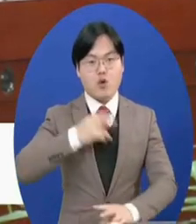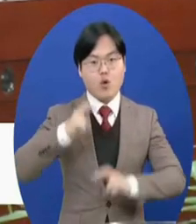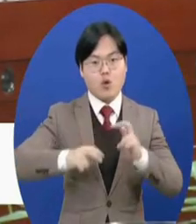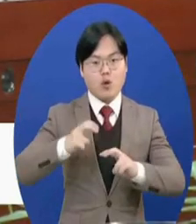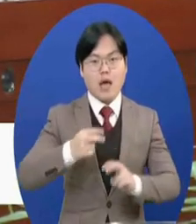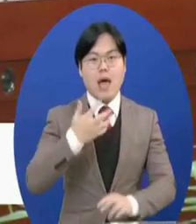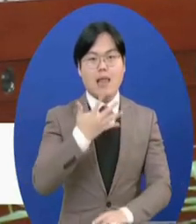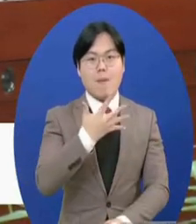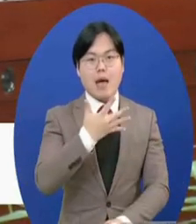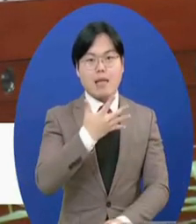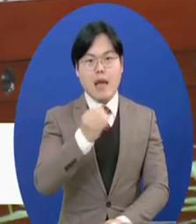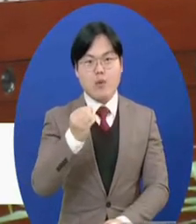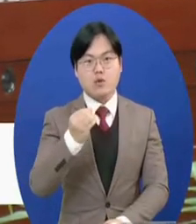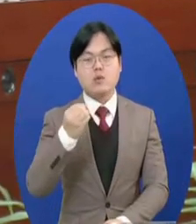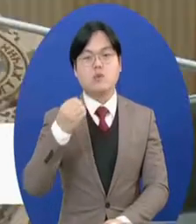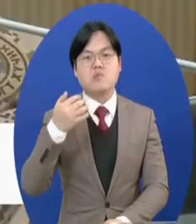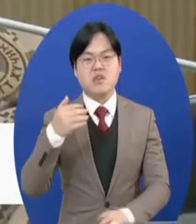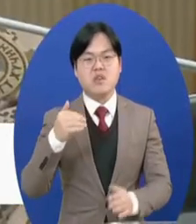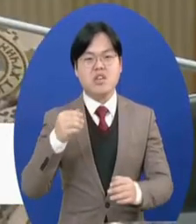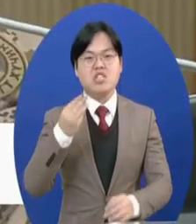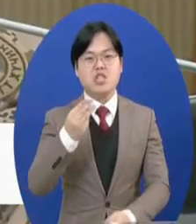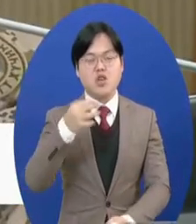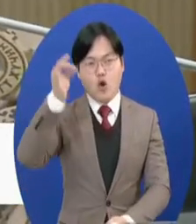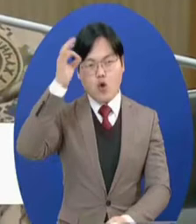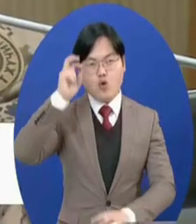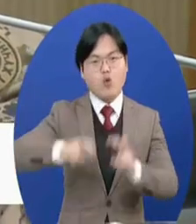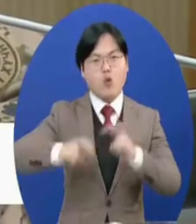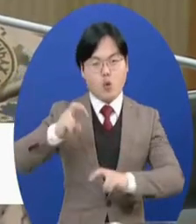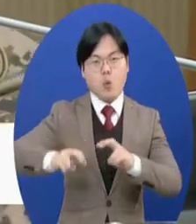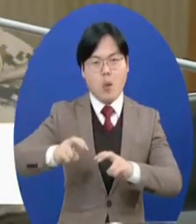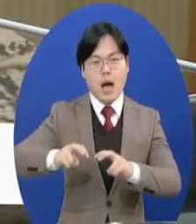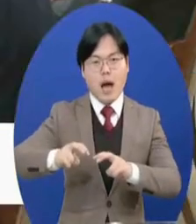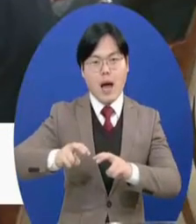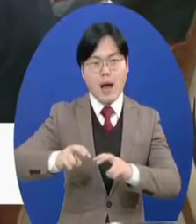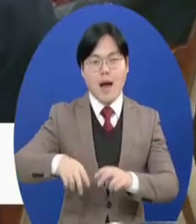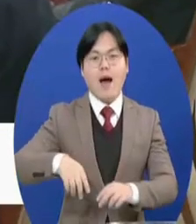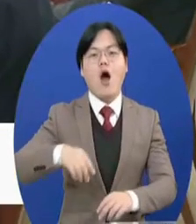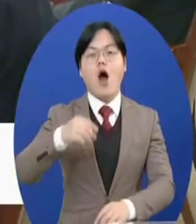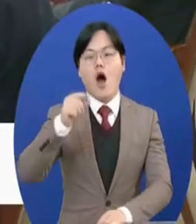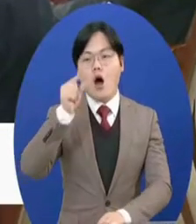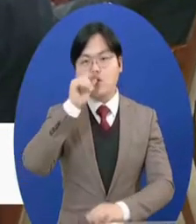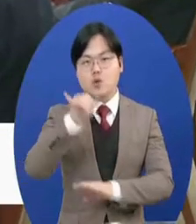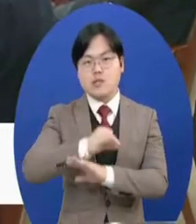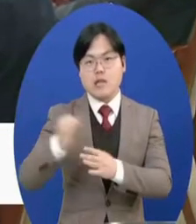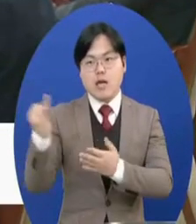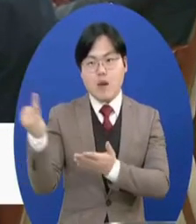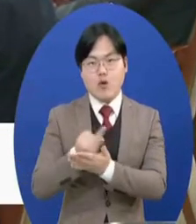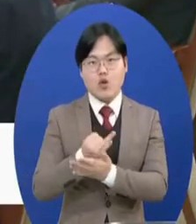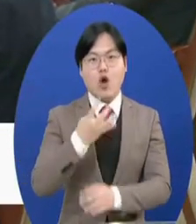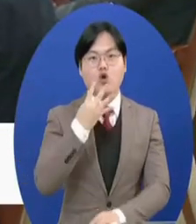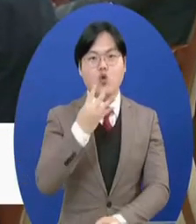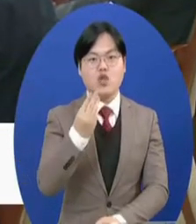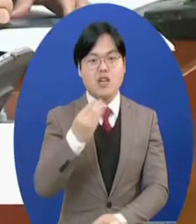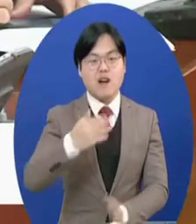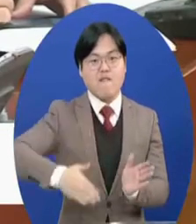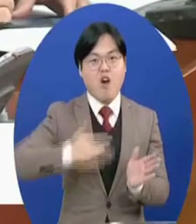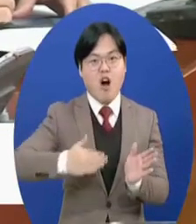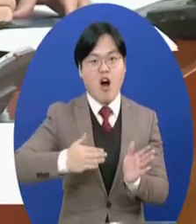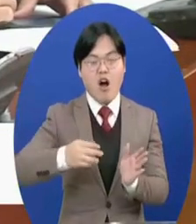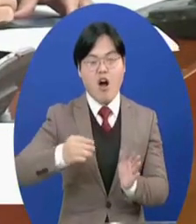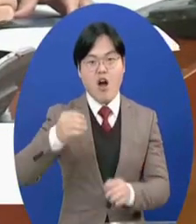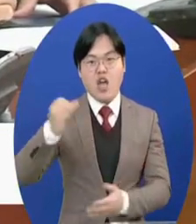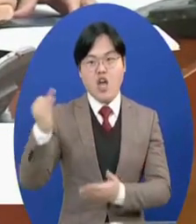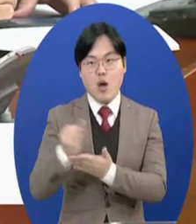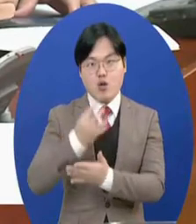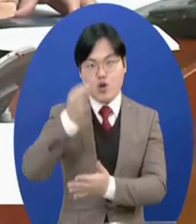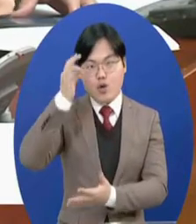ширхэг өндөг үйлдвэрлэж, хүчин чадлаар ажиллаж байгаа мэдээллийг өглөө. Үүнээс гадна Орос улсын улсаас 4 вагон өндөг импортоор орж ирэх учраас хөл хорионы